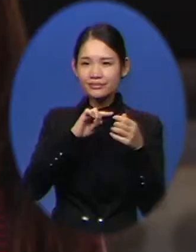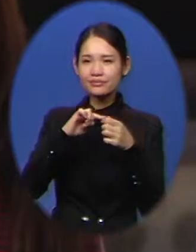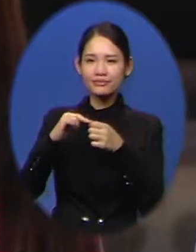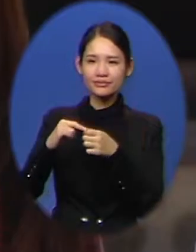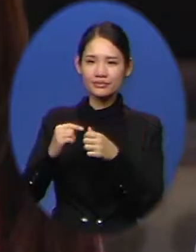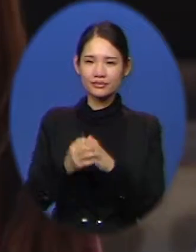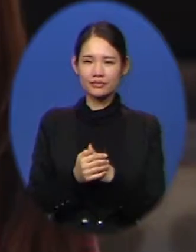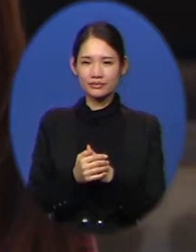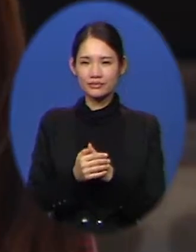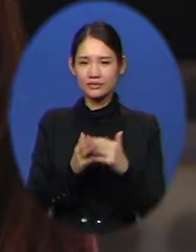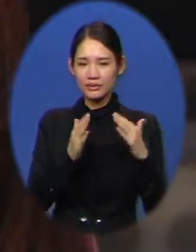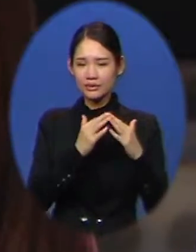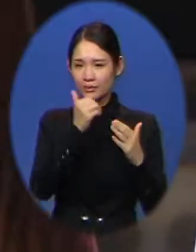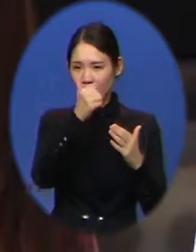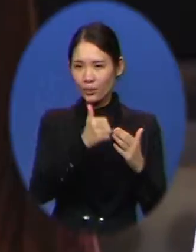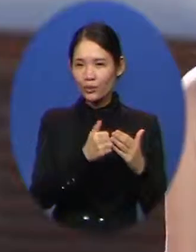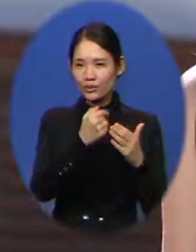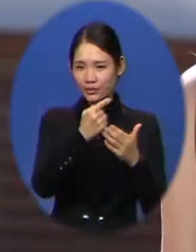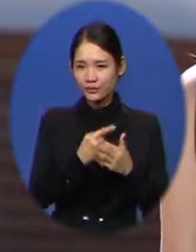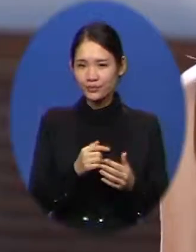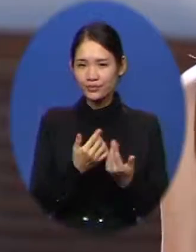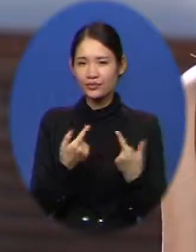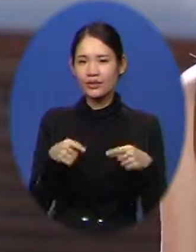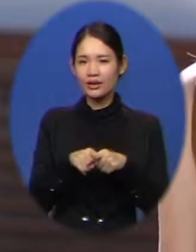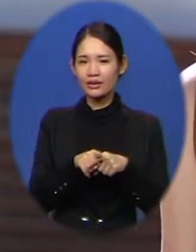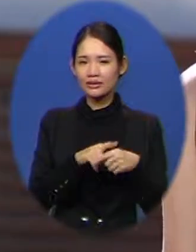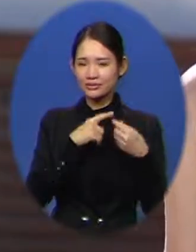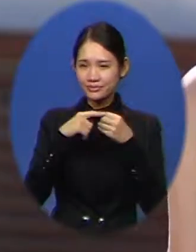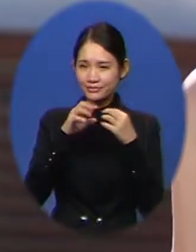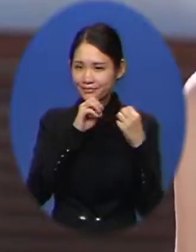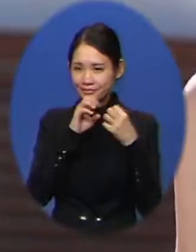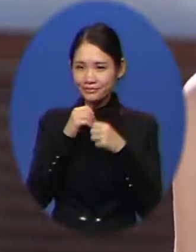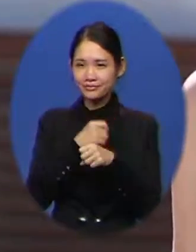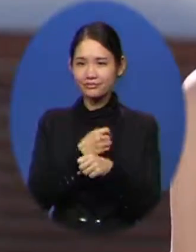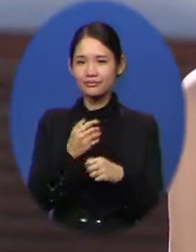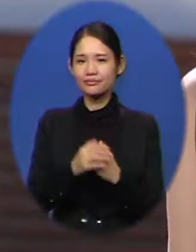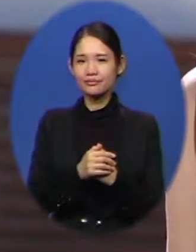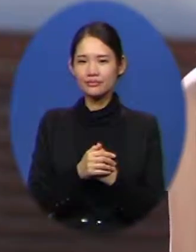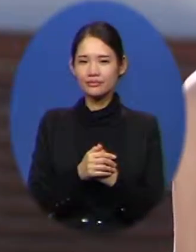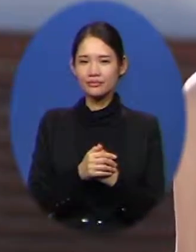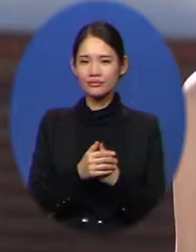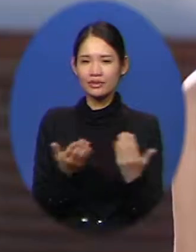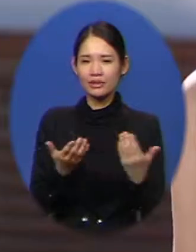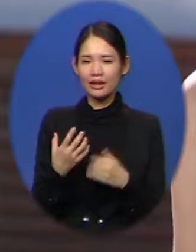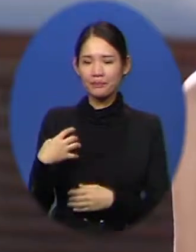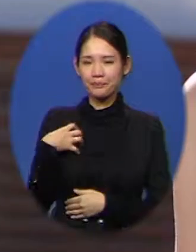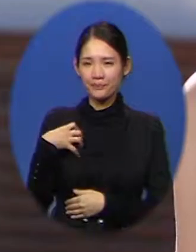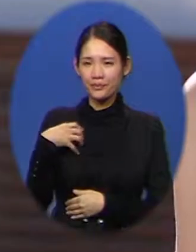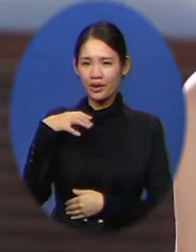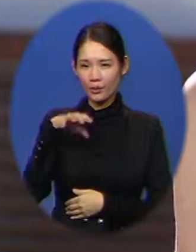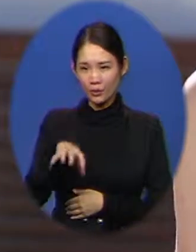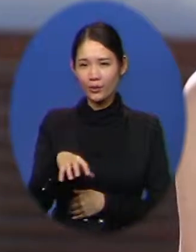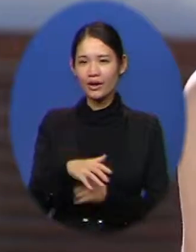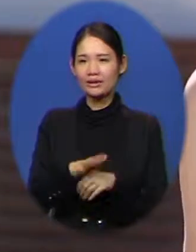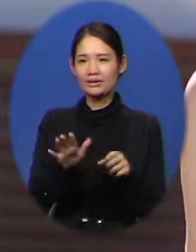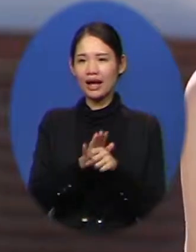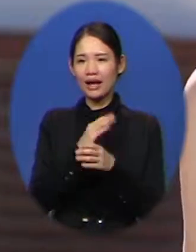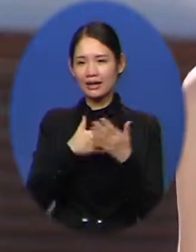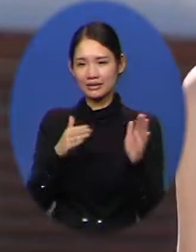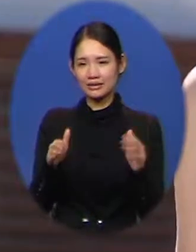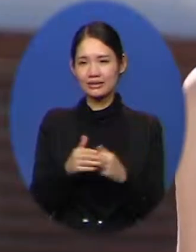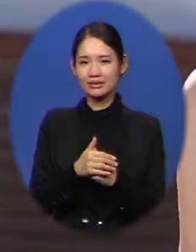공부하고 집에 오는 손님들하고 이제 뭐 글을 나누고 이런 일을 했는데, 그 일을 하는 공간이 사랑채였어요. 그러니까 그